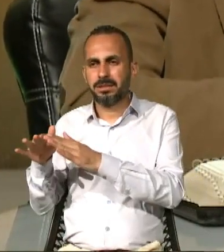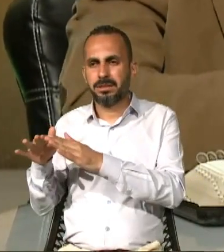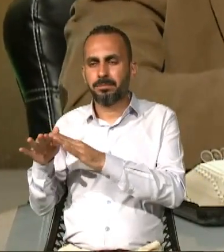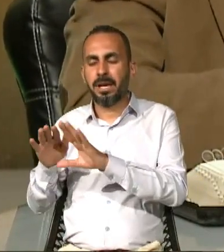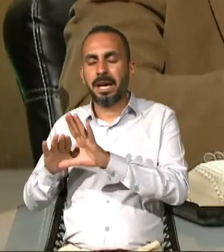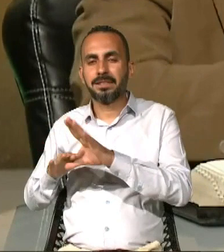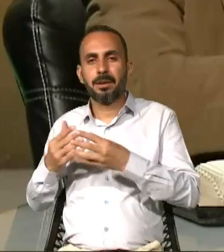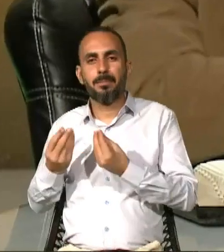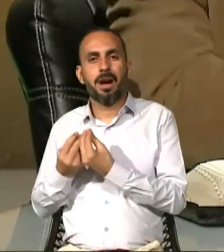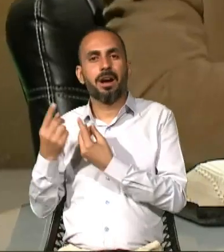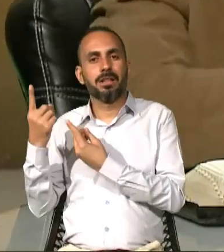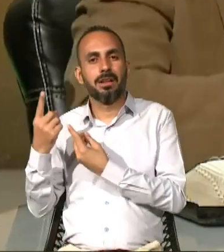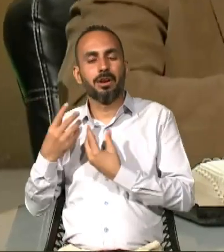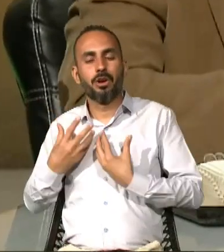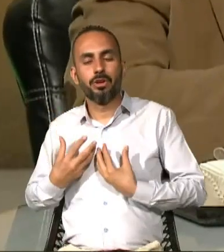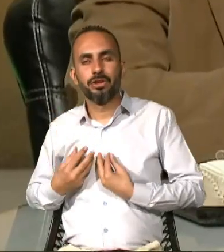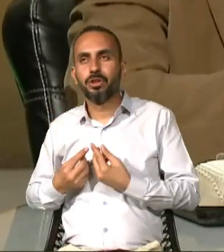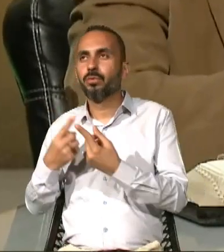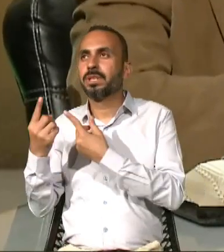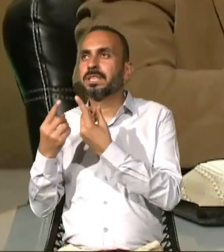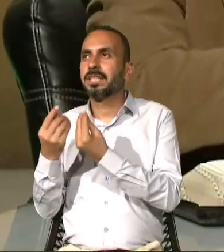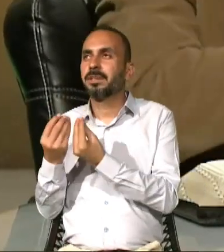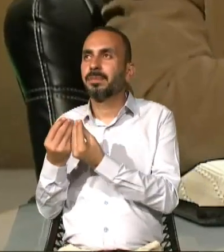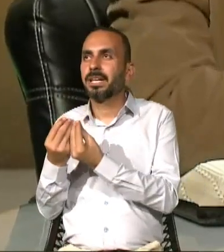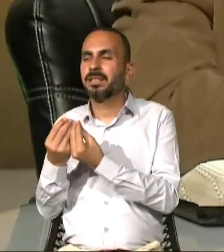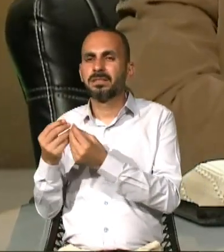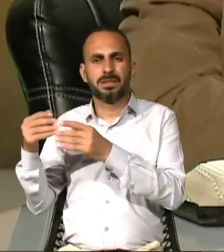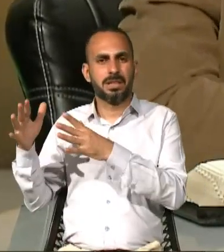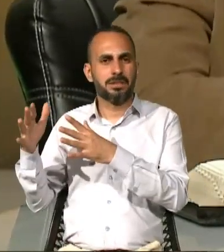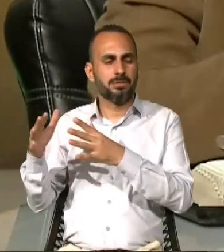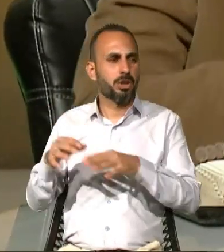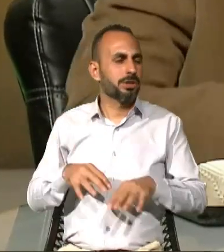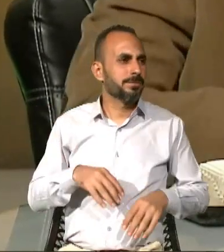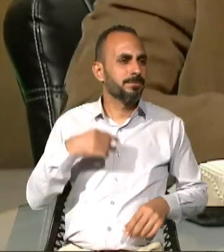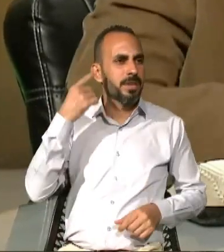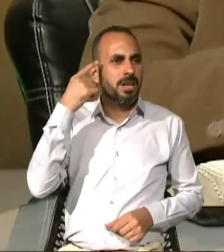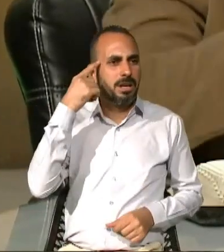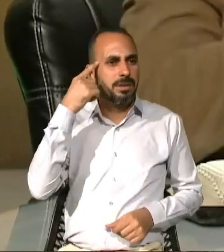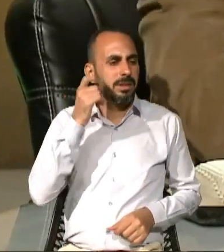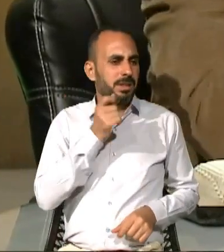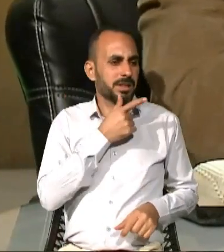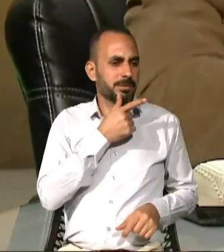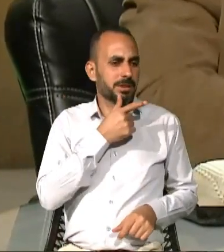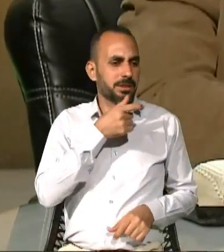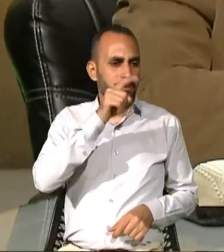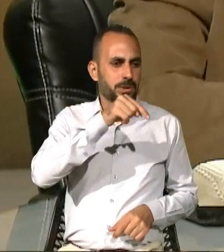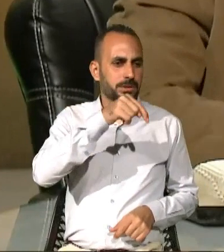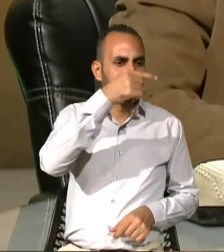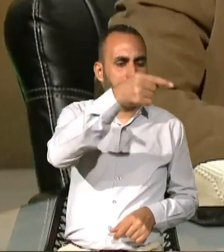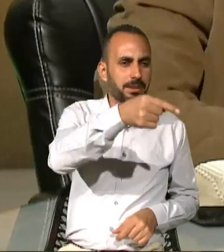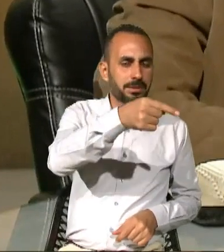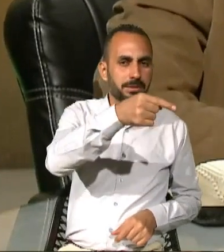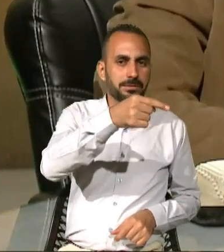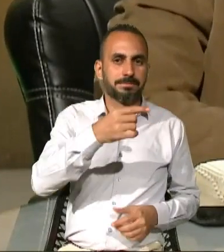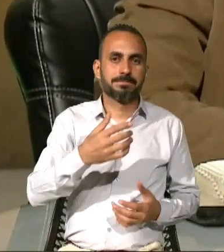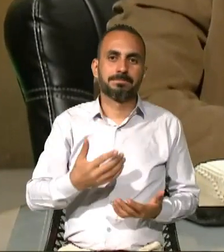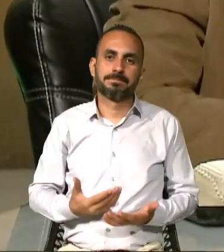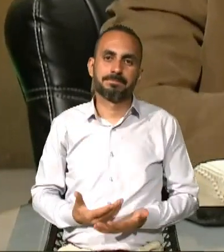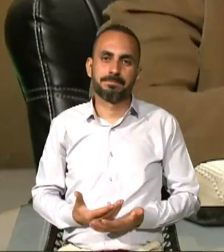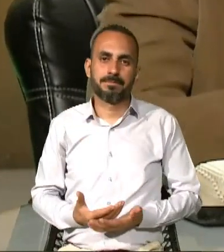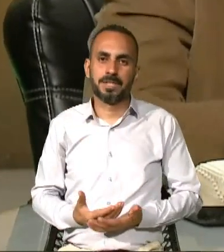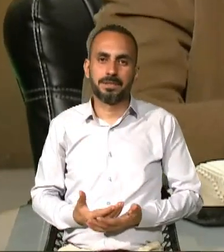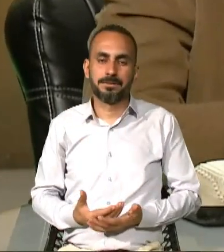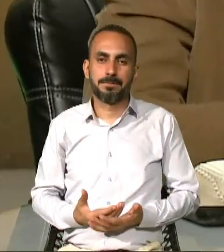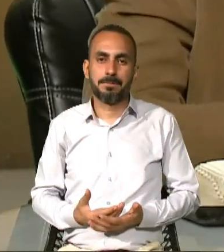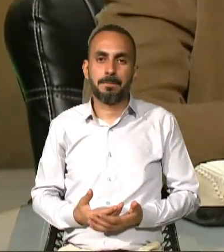انا عندي مين ستريت. انا وانا جاي لحضرتك النهارده عندي طريق رئيسي. انا حاطط في ذهني رايح وجاي هنا الاستديو.